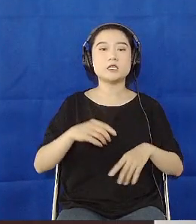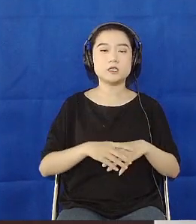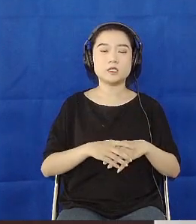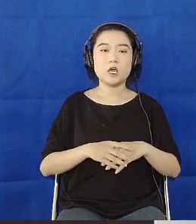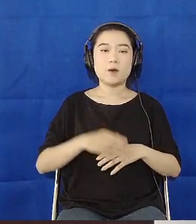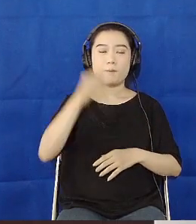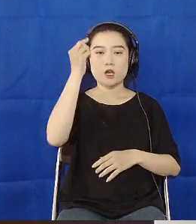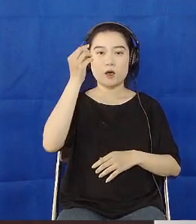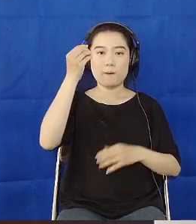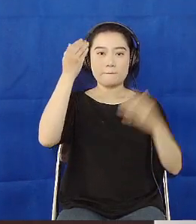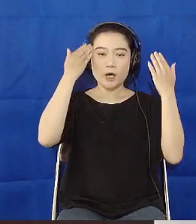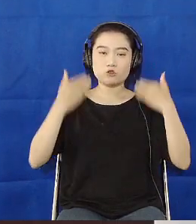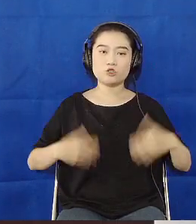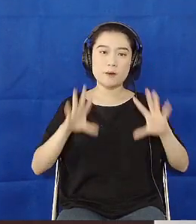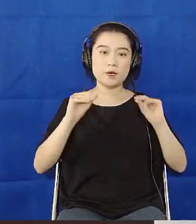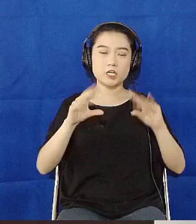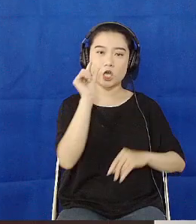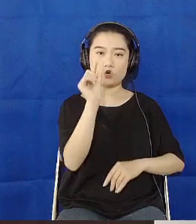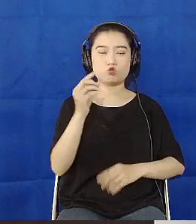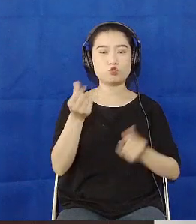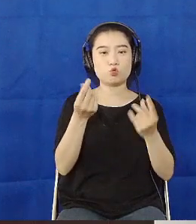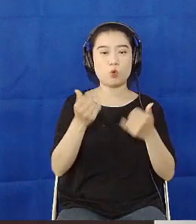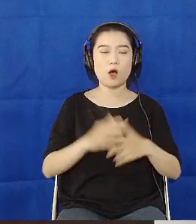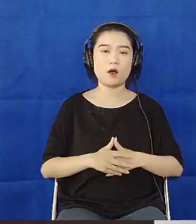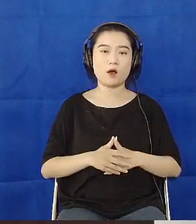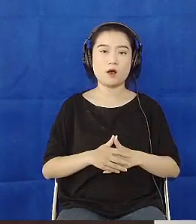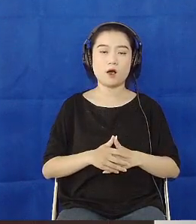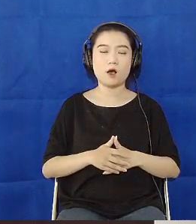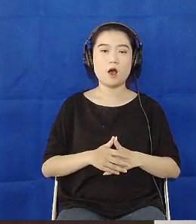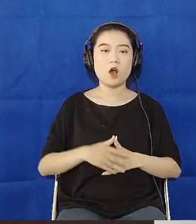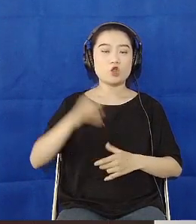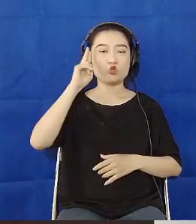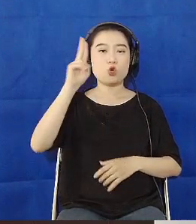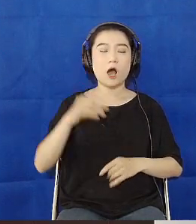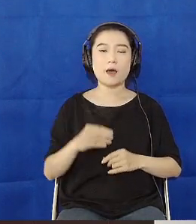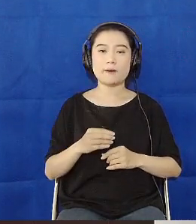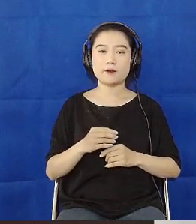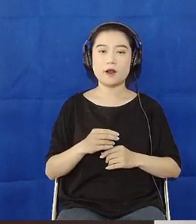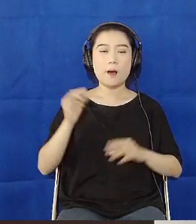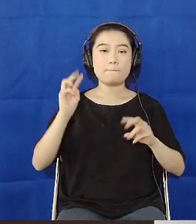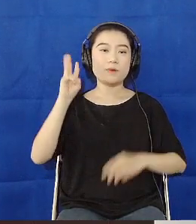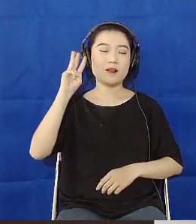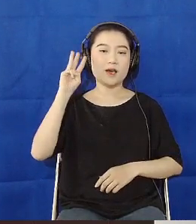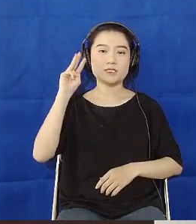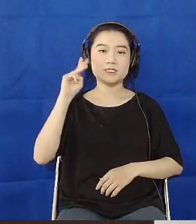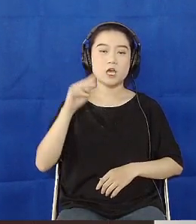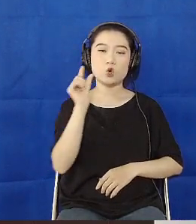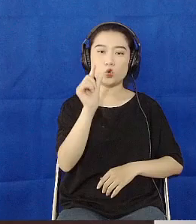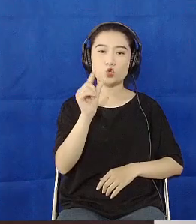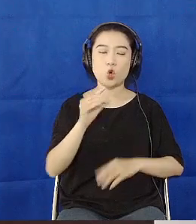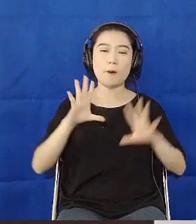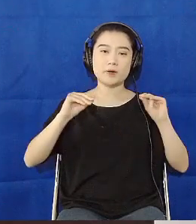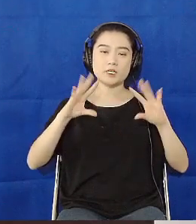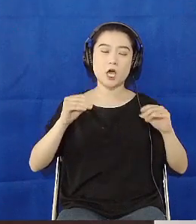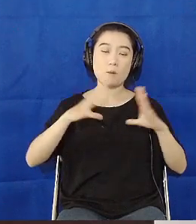itu, tetapi Tuhan merancang setiap kita untuk pekerjaan yang besar,